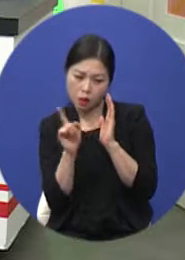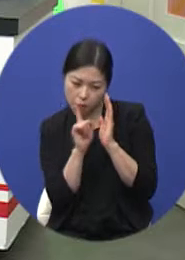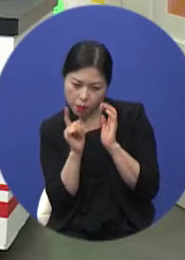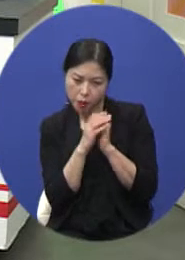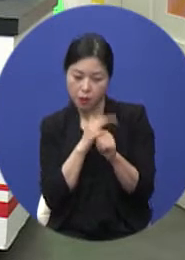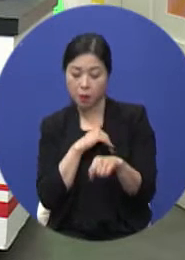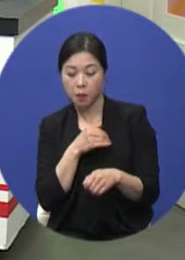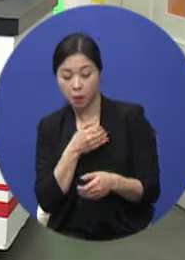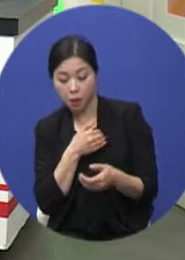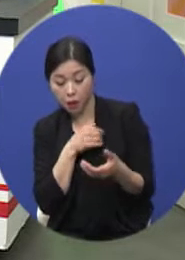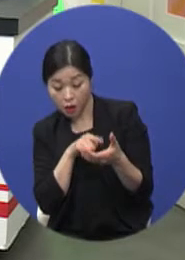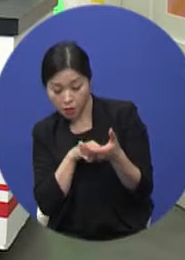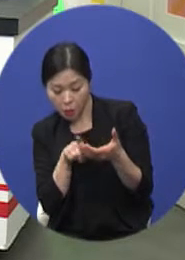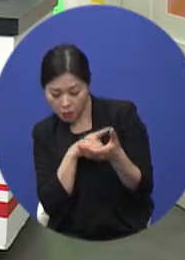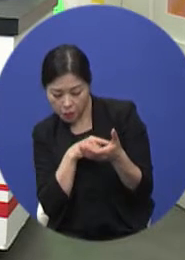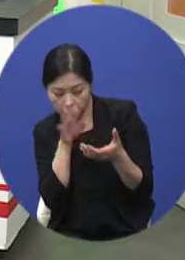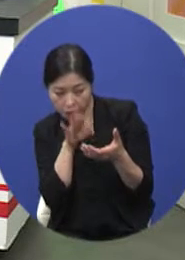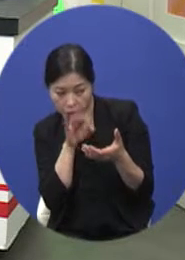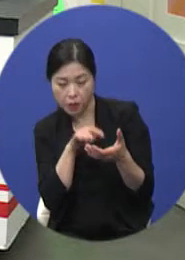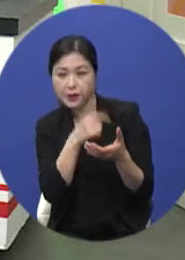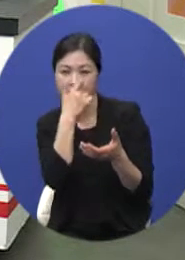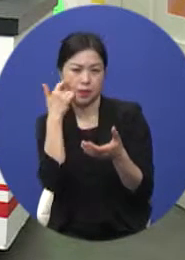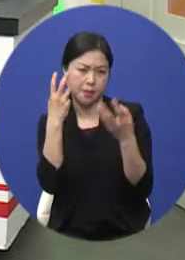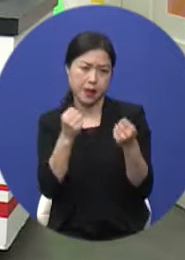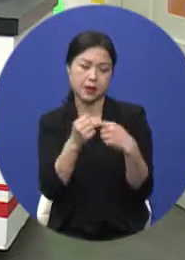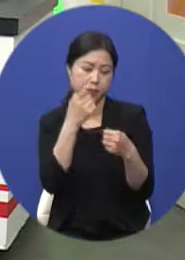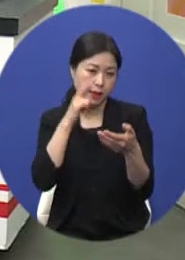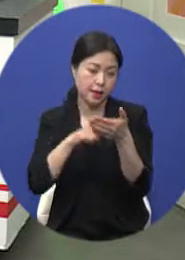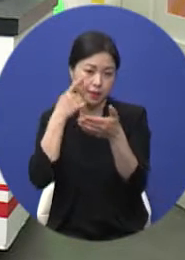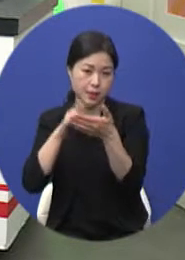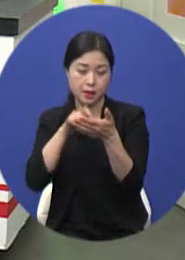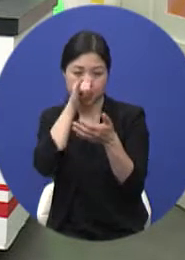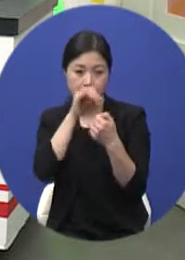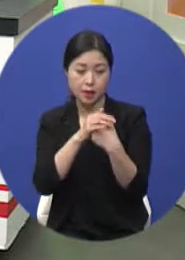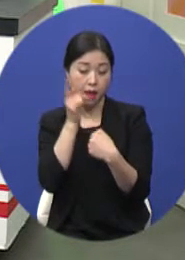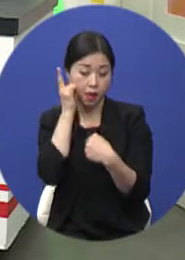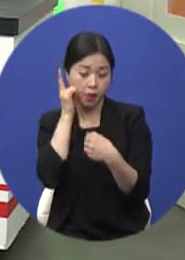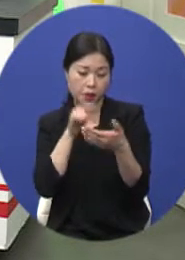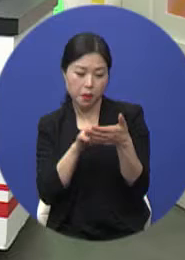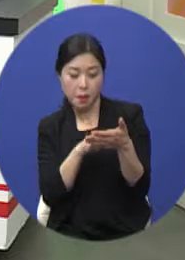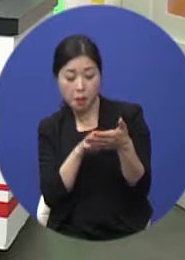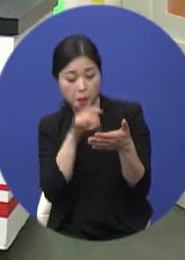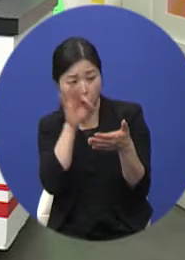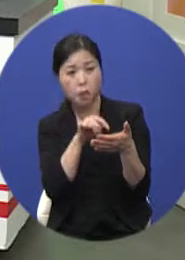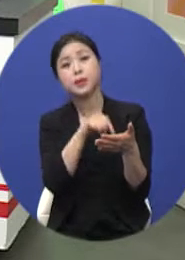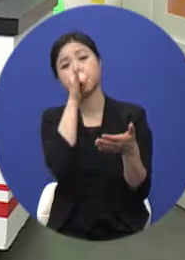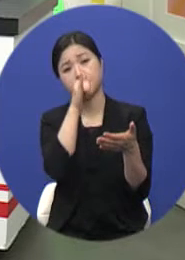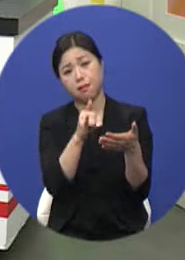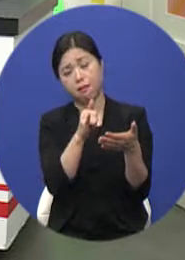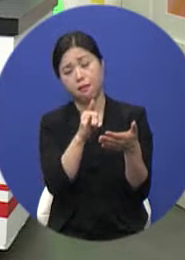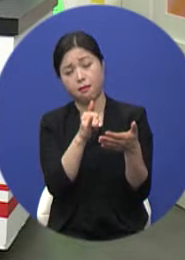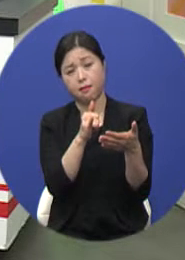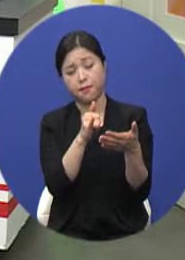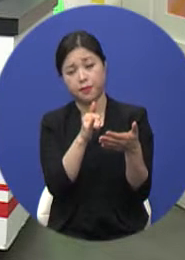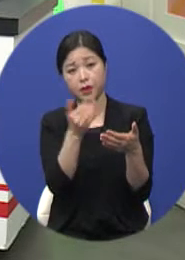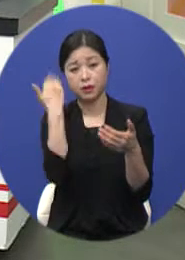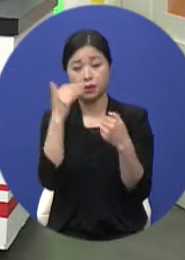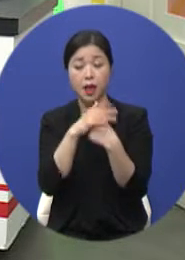검사하게 되고 보게 되면서 증거들이 많이 남게 됩니다. 증거가 핸드폰에 많이 요즘 남잖아요. 네네.